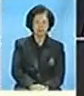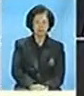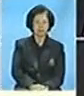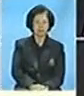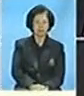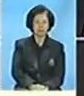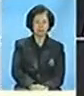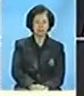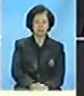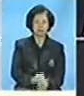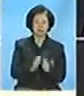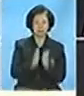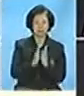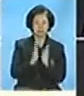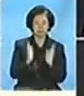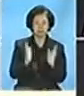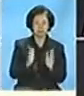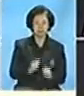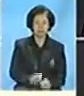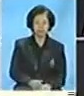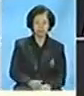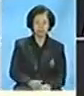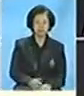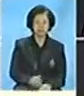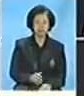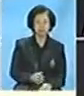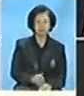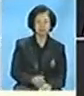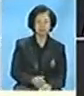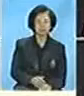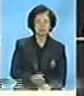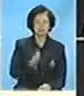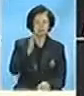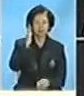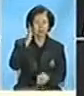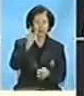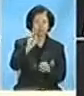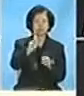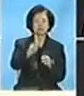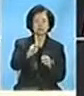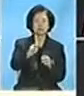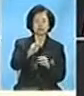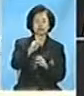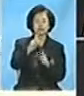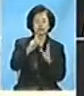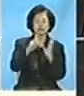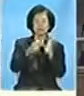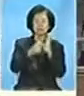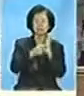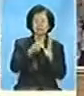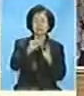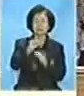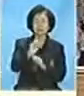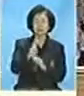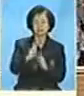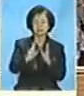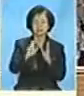ค่ะขอบคุณค่ะลำดับต่อไปค่ะท่านกฤตอาทิตย์แก้วค่ะเชิญ